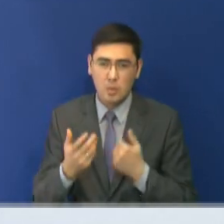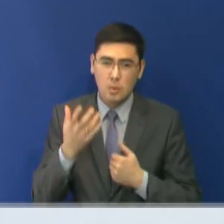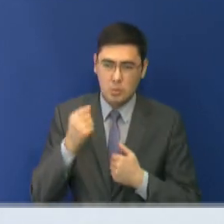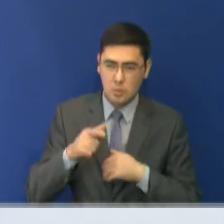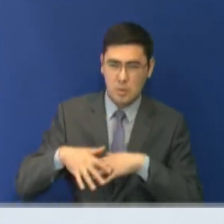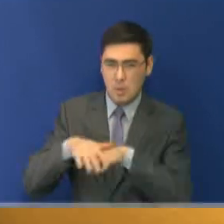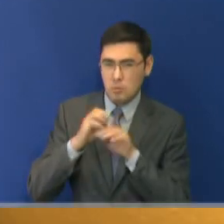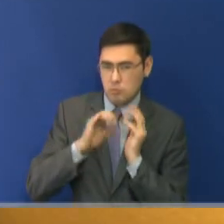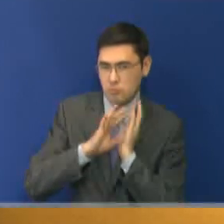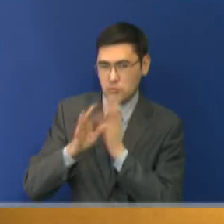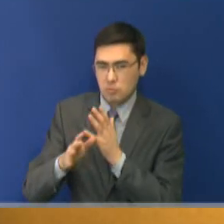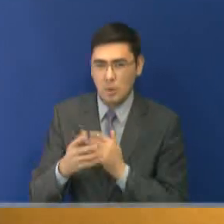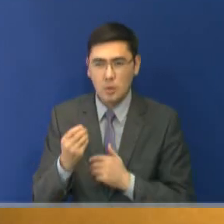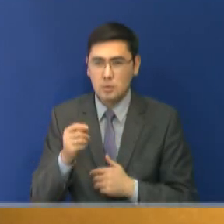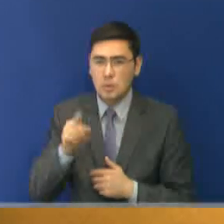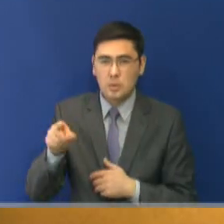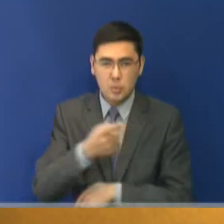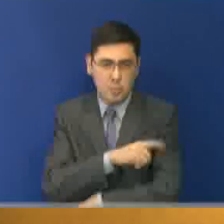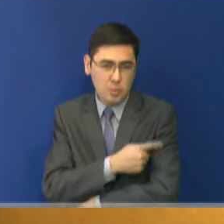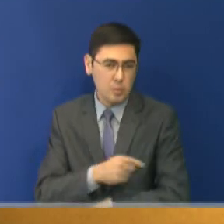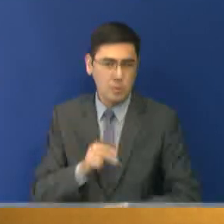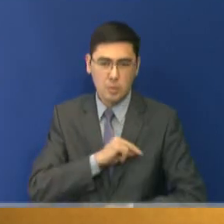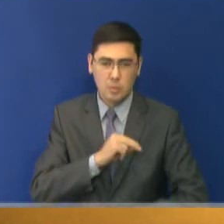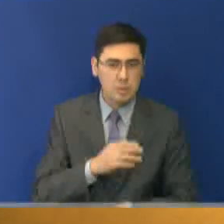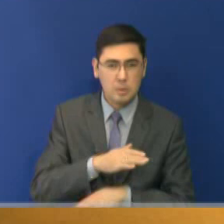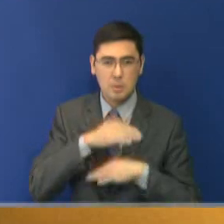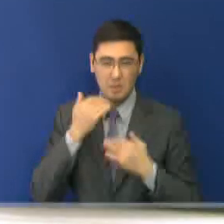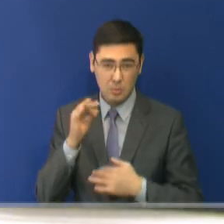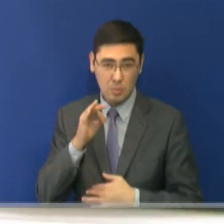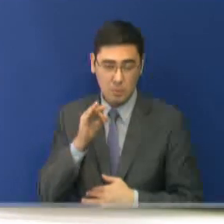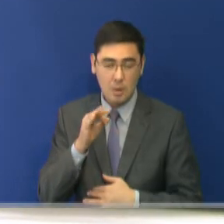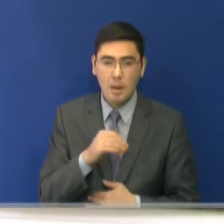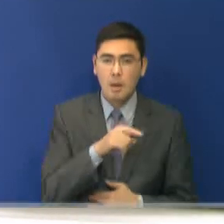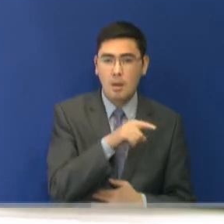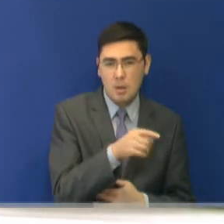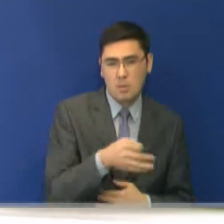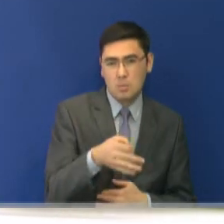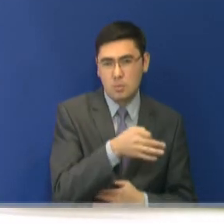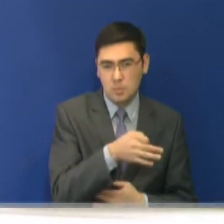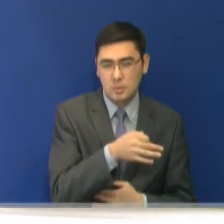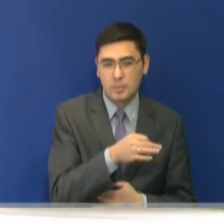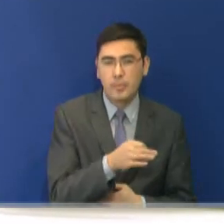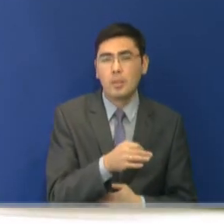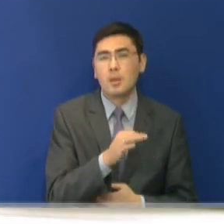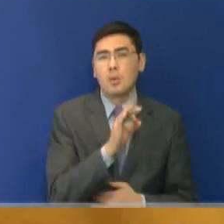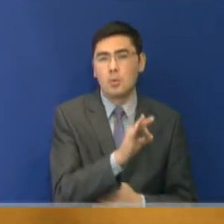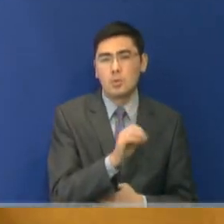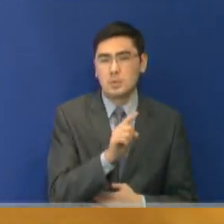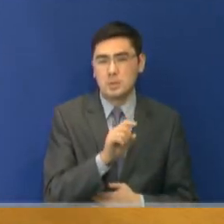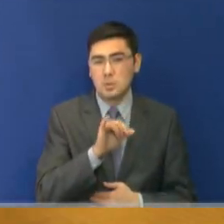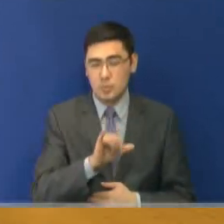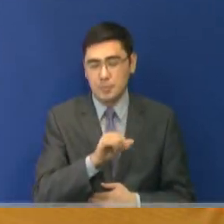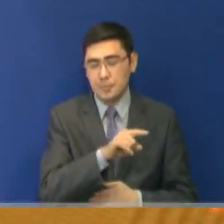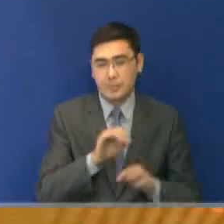об их отсутствии в больницах региона. Распространившуюся информацию прокомментировали представители областного управления здравоохранения. По их